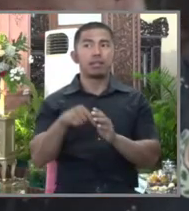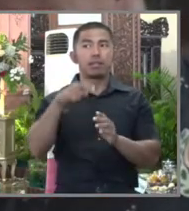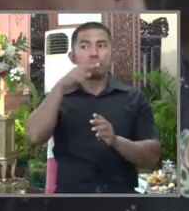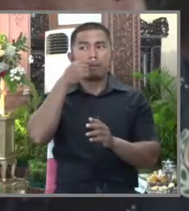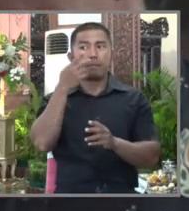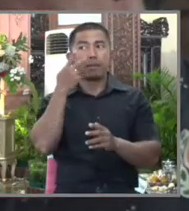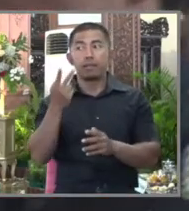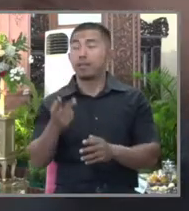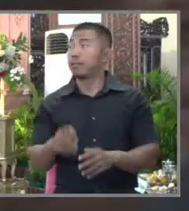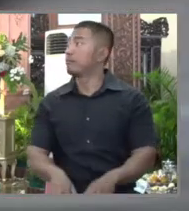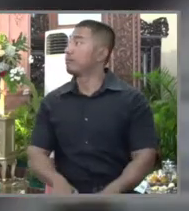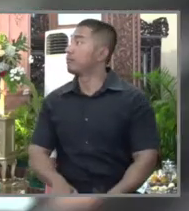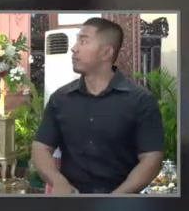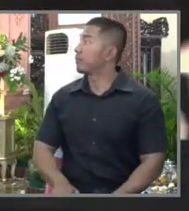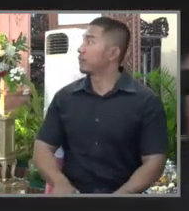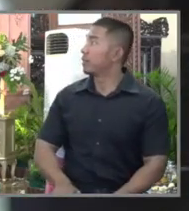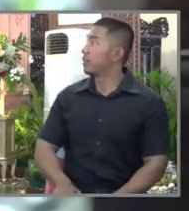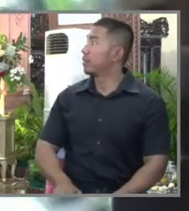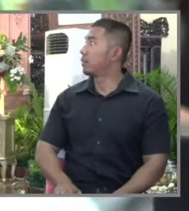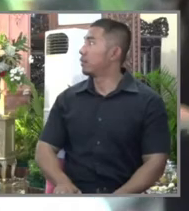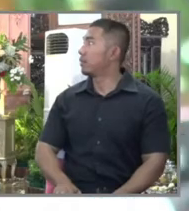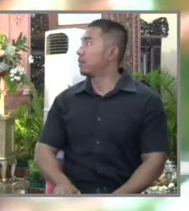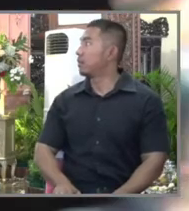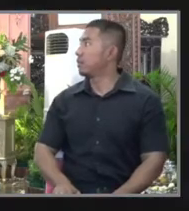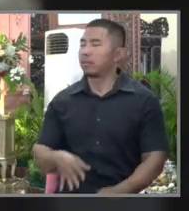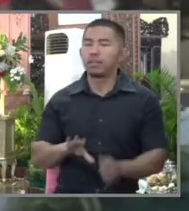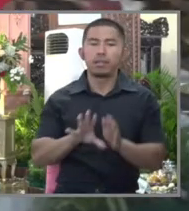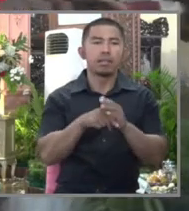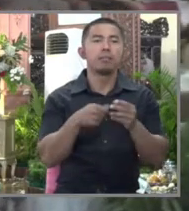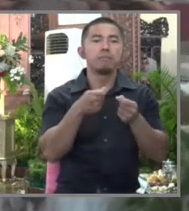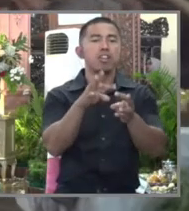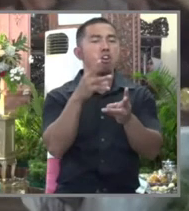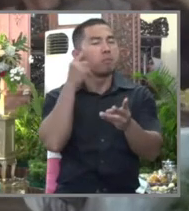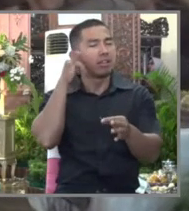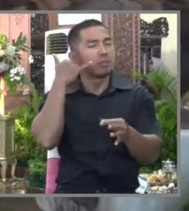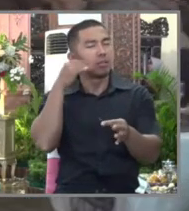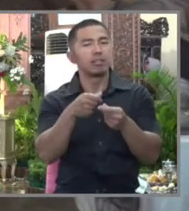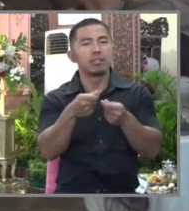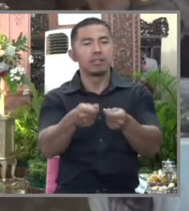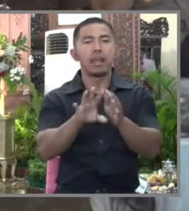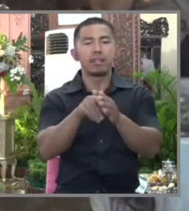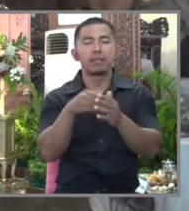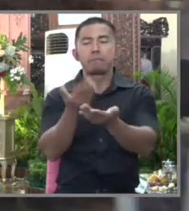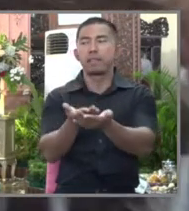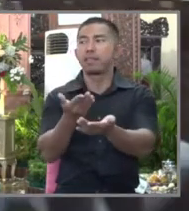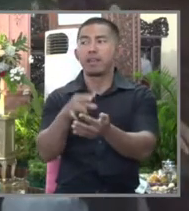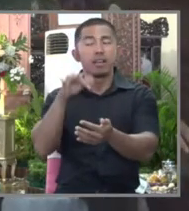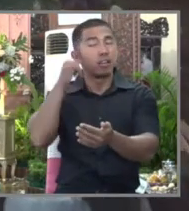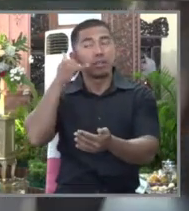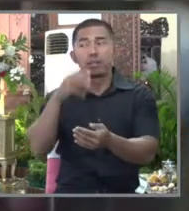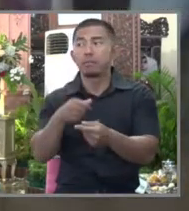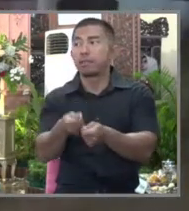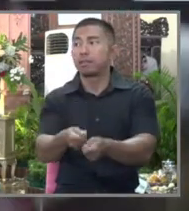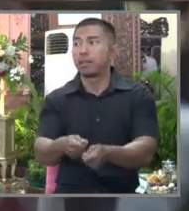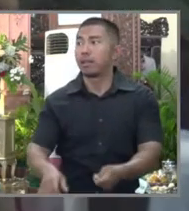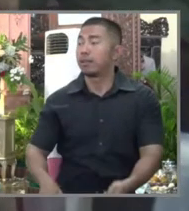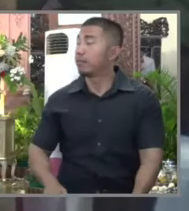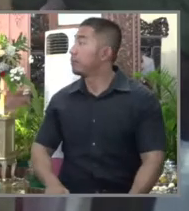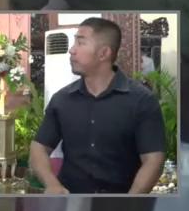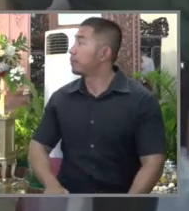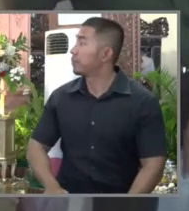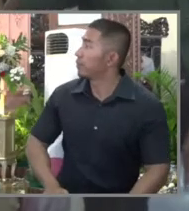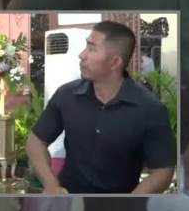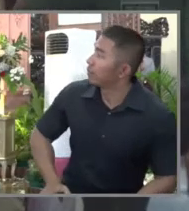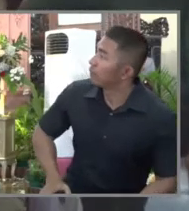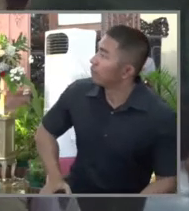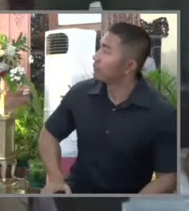nomor teleponnya ini. Ini Bu, ini kalau Ibu ini. Pun jenengan jaluk dulu. Oh ini anu ya